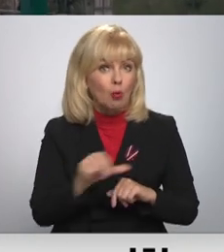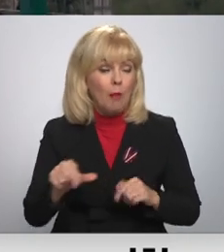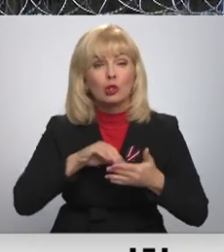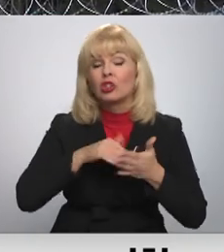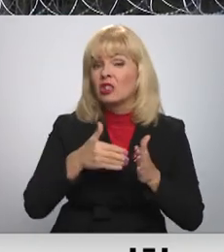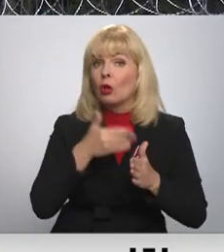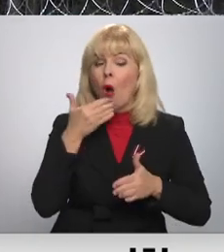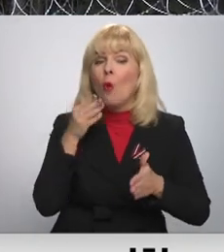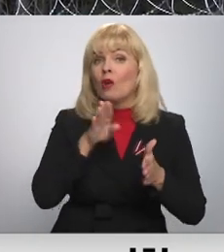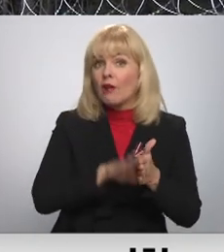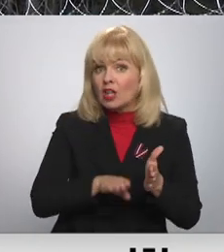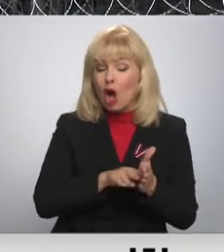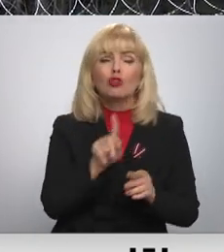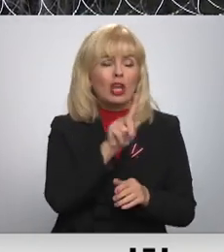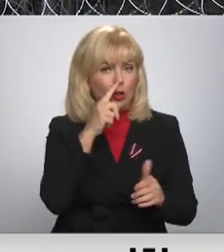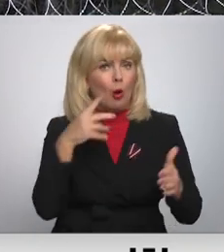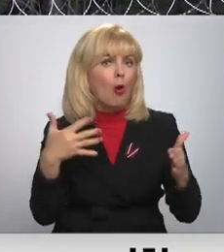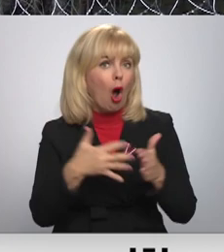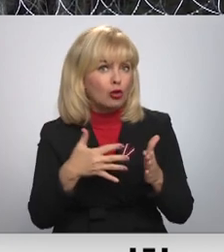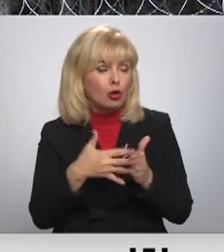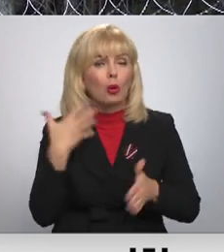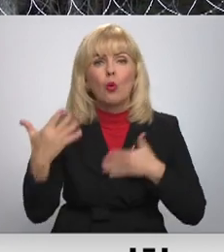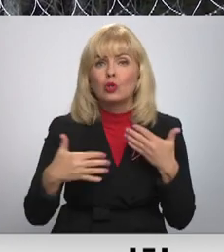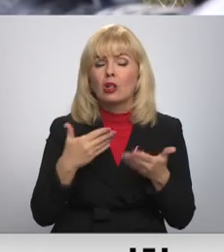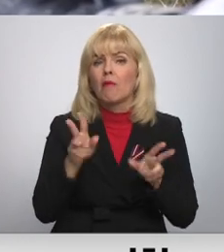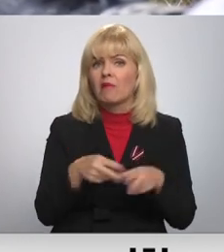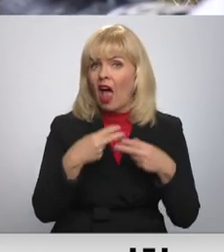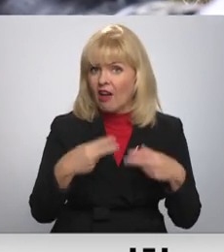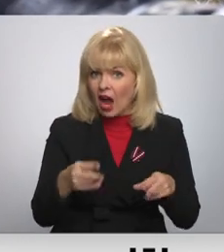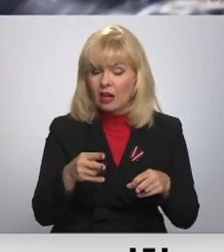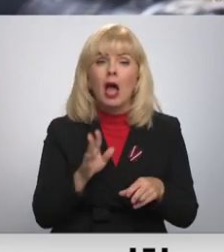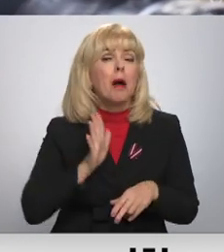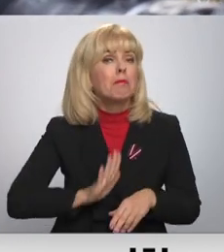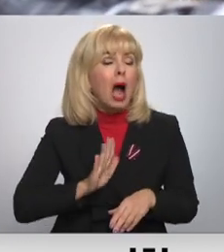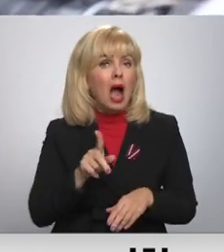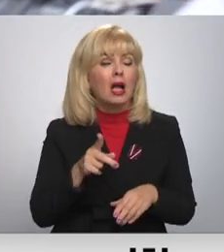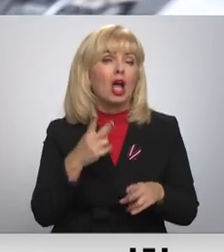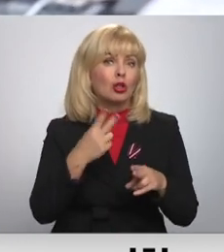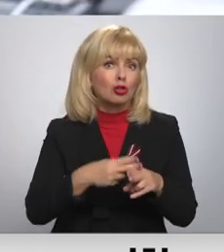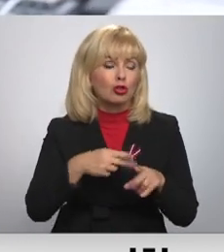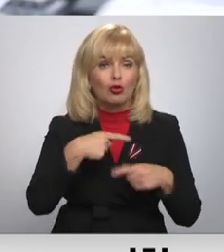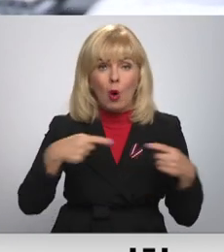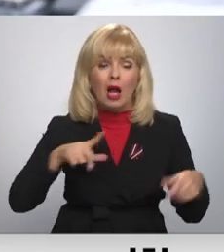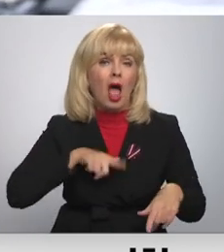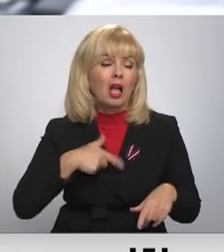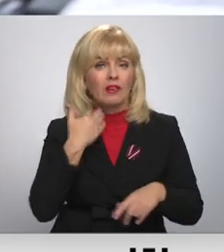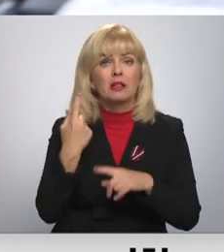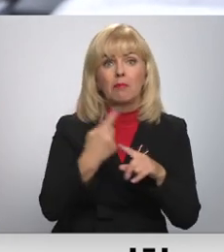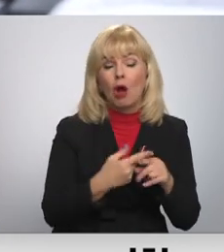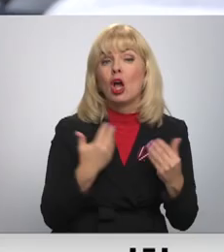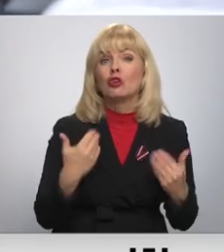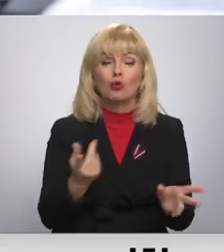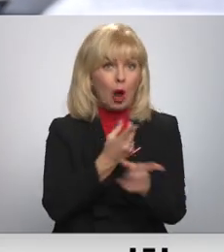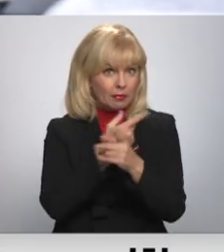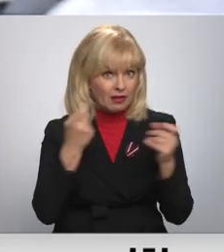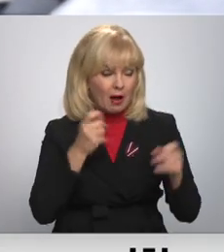nav vienkārša, bet tā tiek kontrolēta, un satraukumam nav pamata. Tā pie pagaidu žoga uz Latvijas-Baltkrievijas robežas šodien